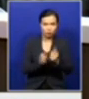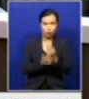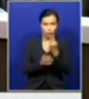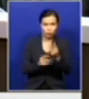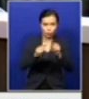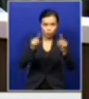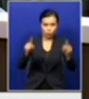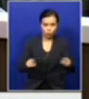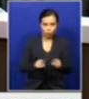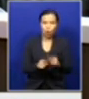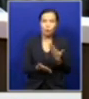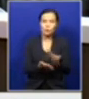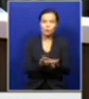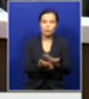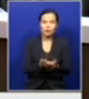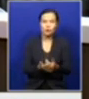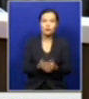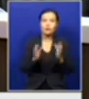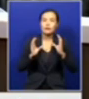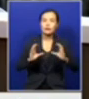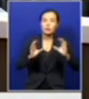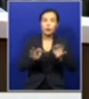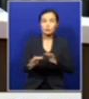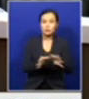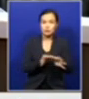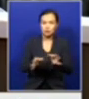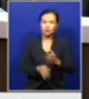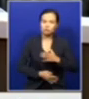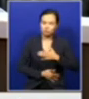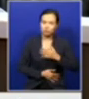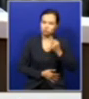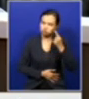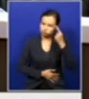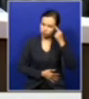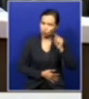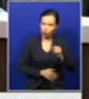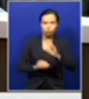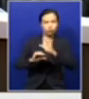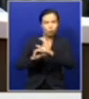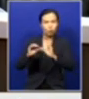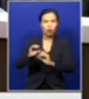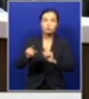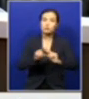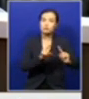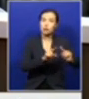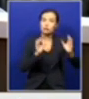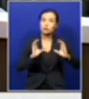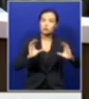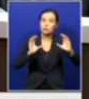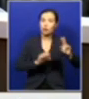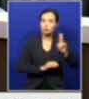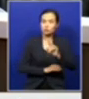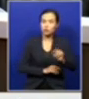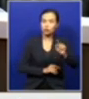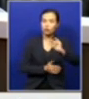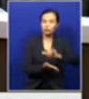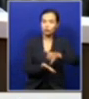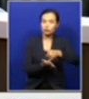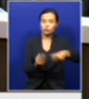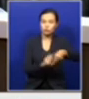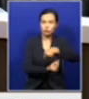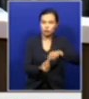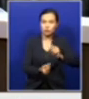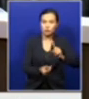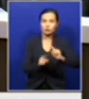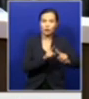ผนงานนะคะที่รัฐบาลได้ชี้แจงมาดิฉันคิดว่าโครงการต่างๆที่รัฐบาลจะใช้เพื่อฟื้นฟูเศรษฐกิจสาม